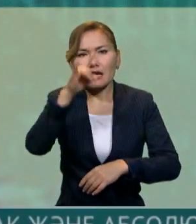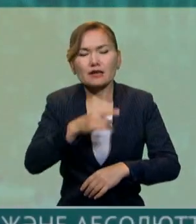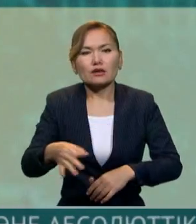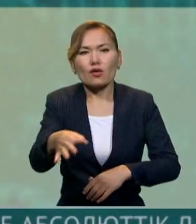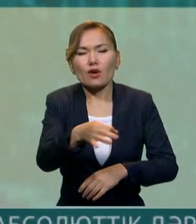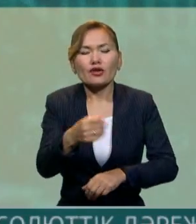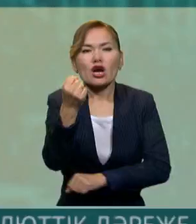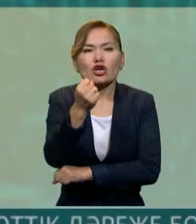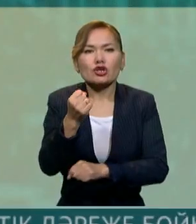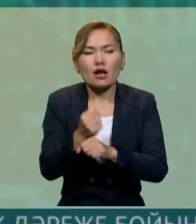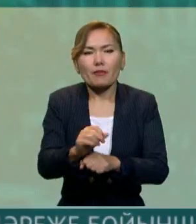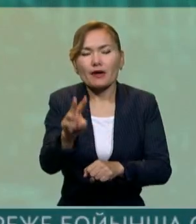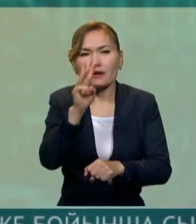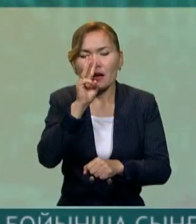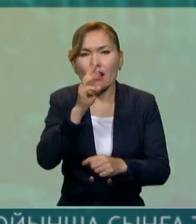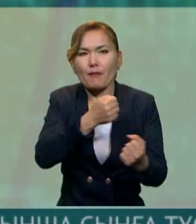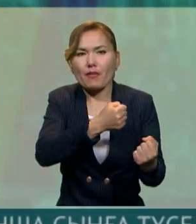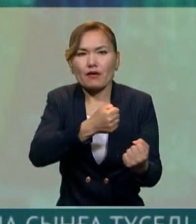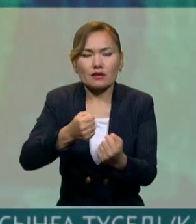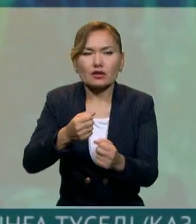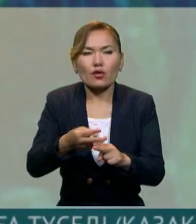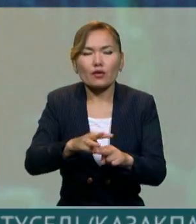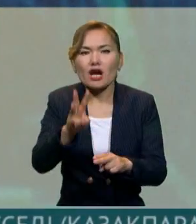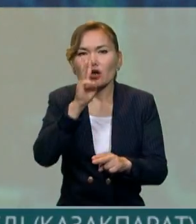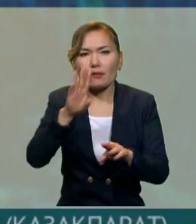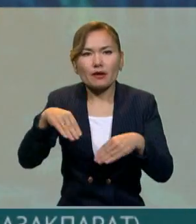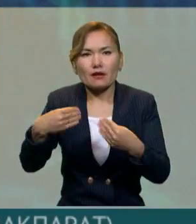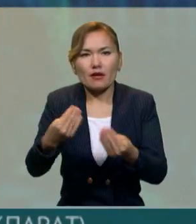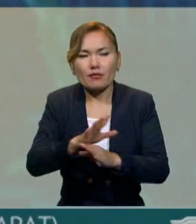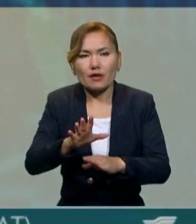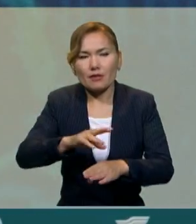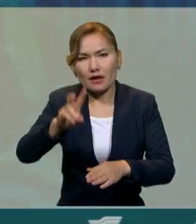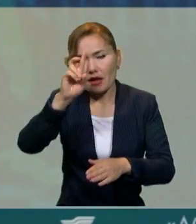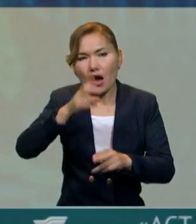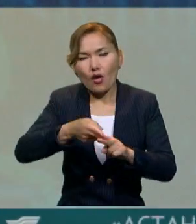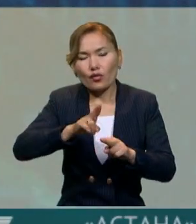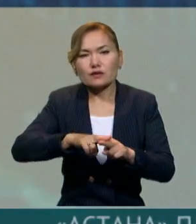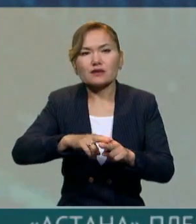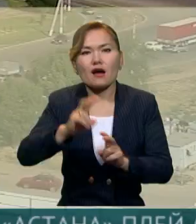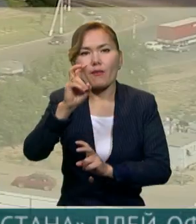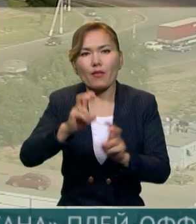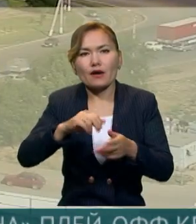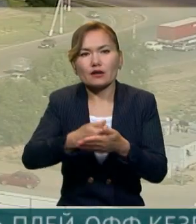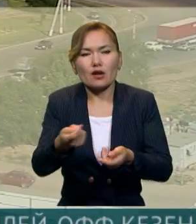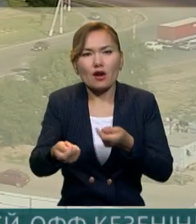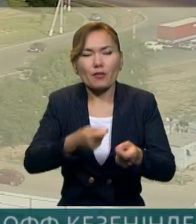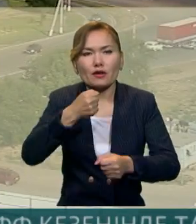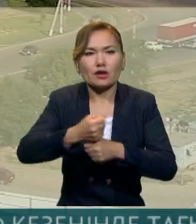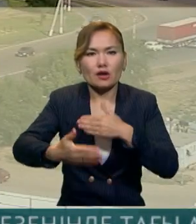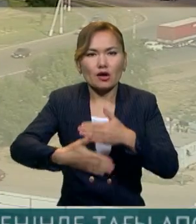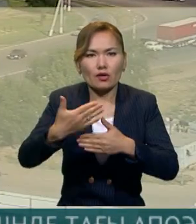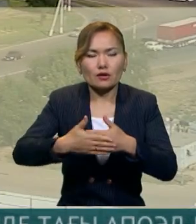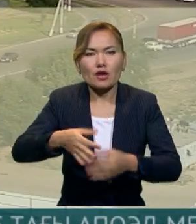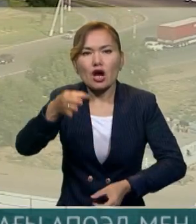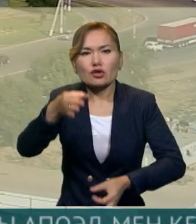жұмысшыларына жалақы бермей жүрген басшының үстінен қылмыстық іс қозғалды. Күні бүгін еңбек инспекциясы осы мақсатта тиісті